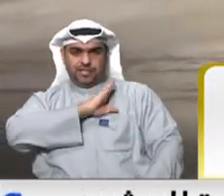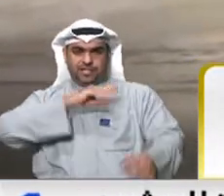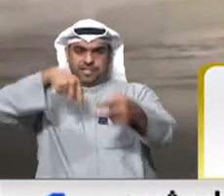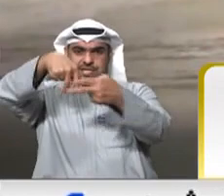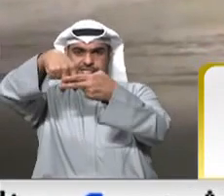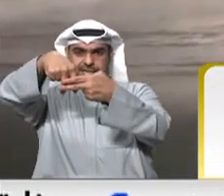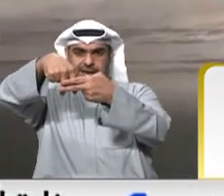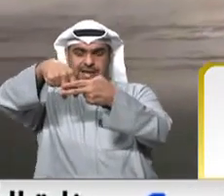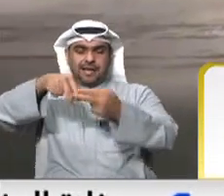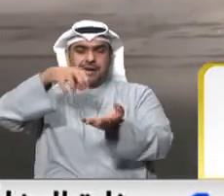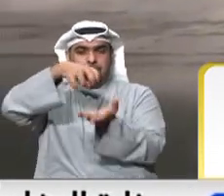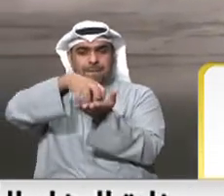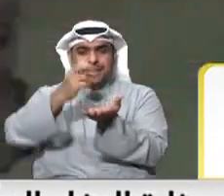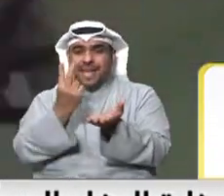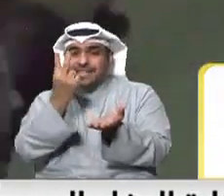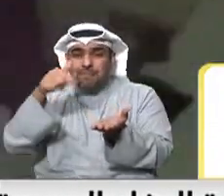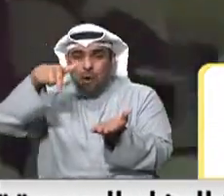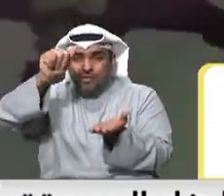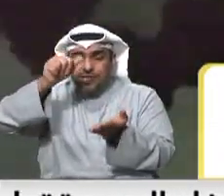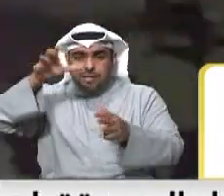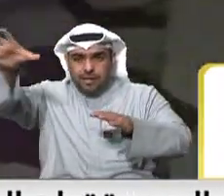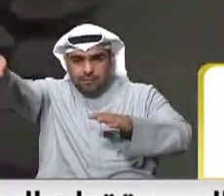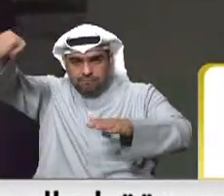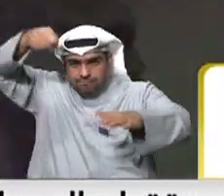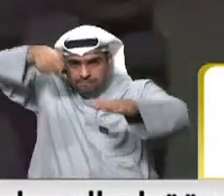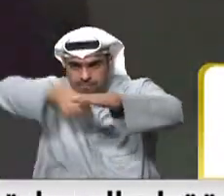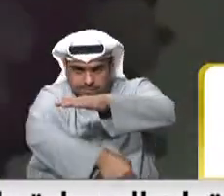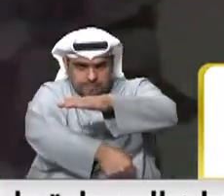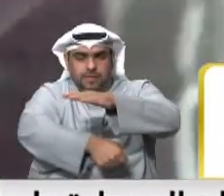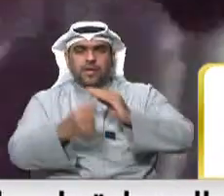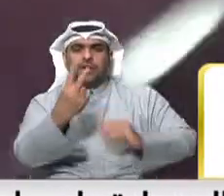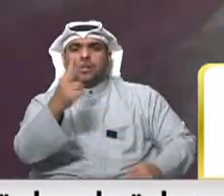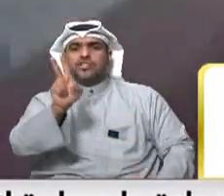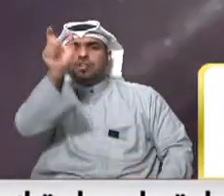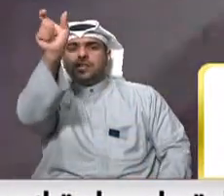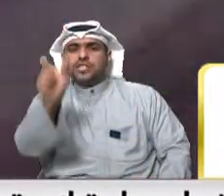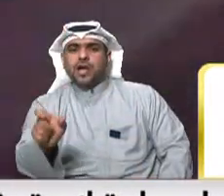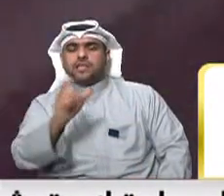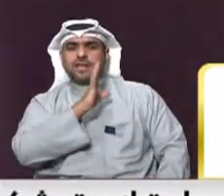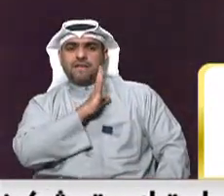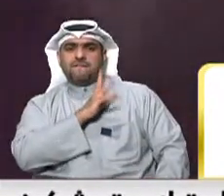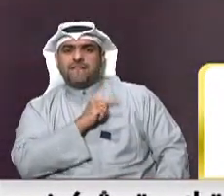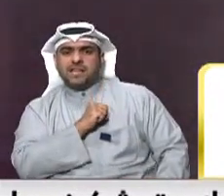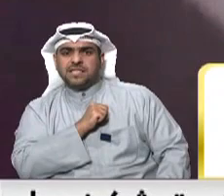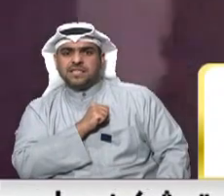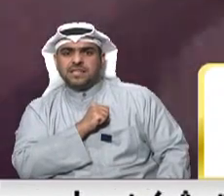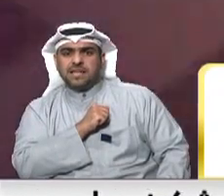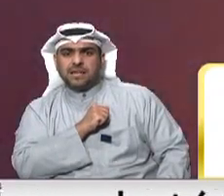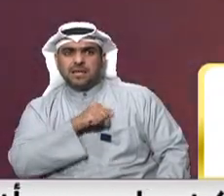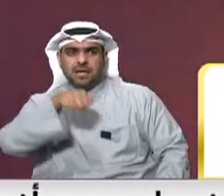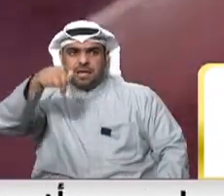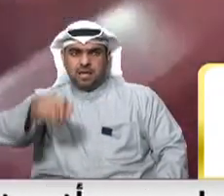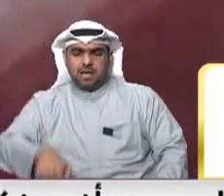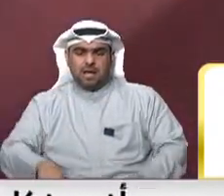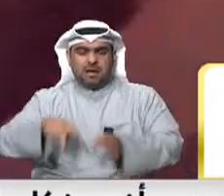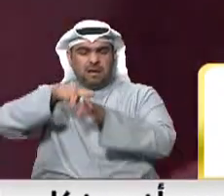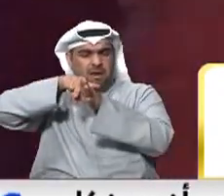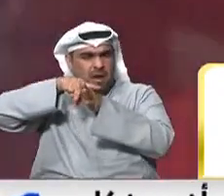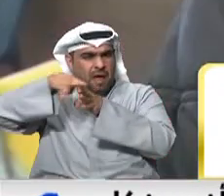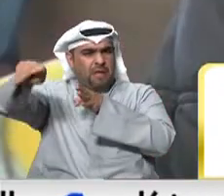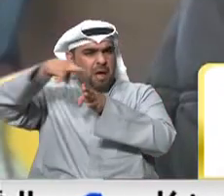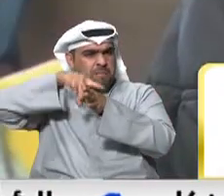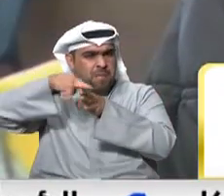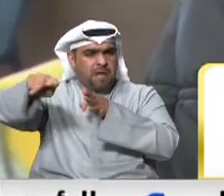20 فلسطينيا، عدا عن عمليات الاعتقال للعمال من قطاع غزة والذين يتعرضون إلى أبشع أنواع التعذيب